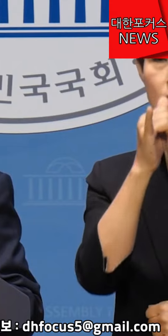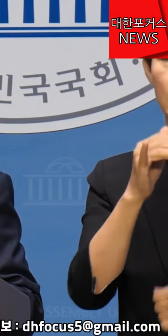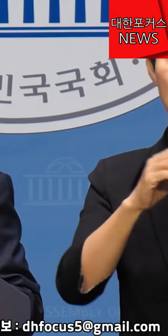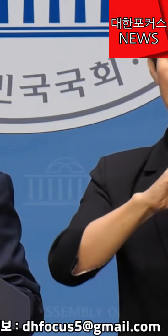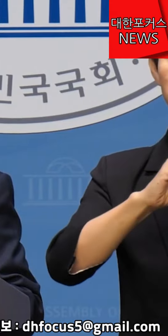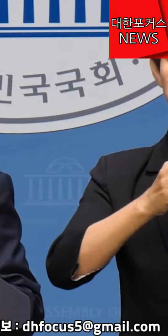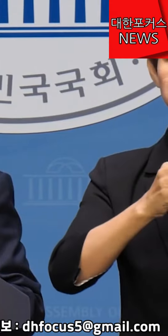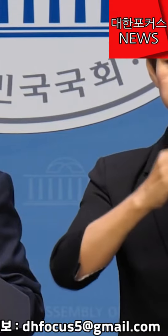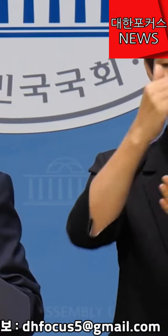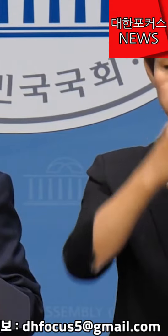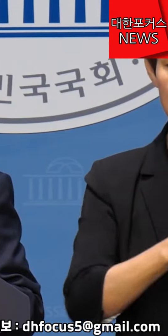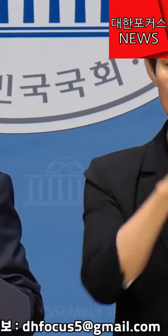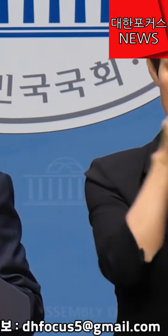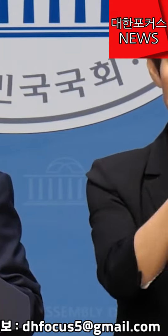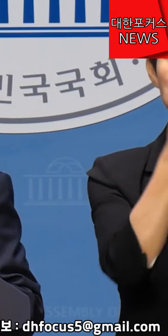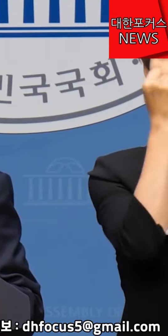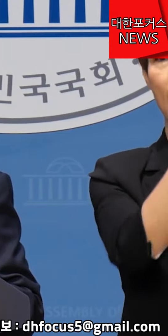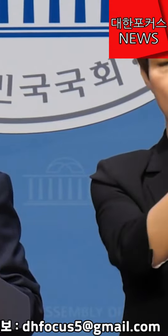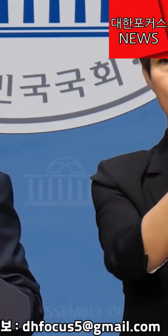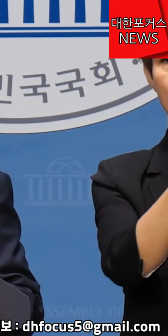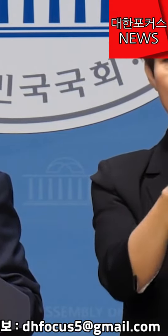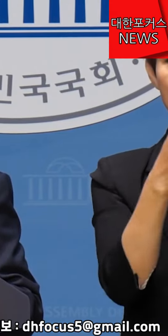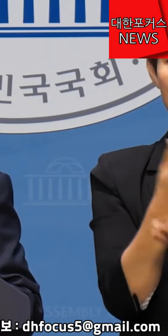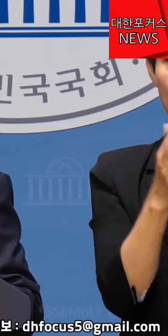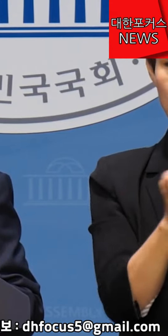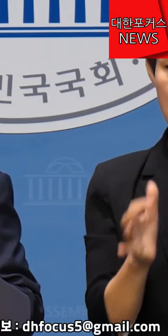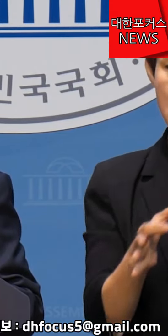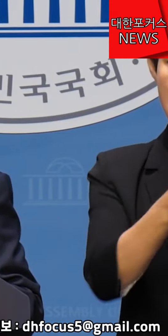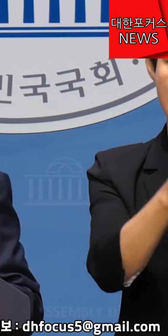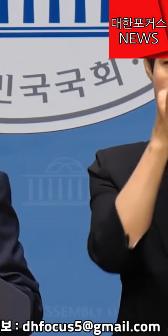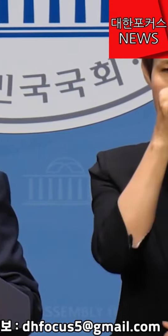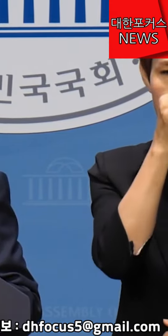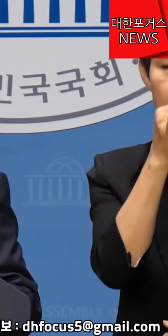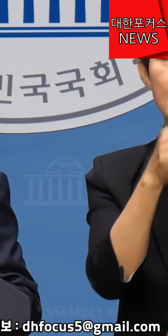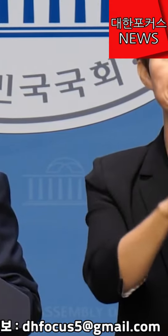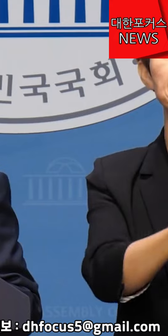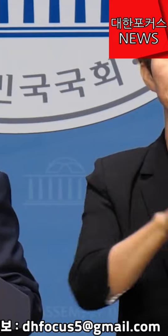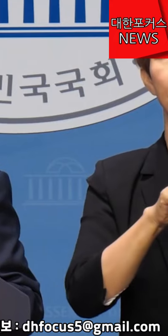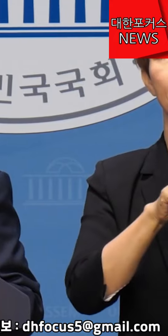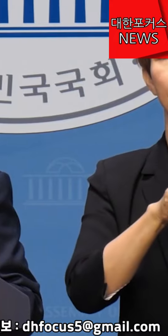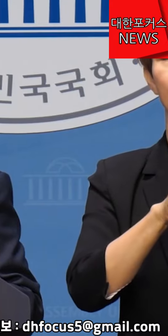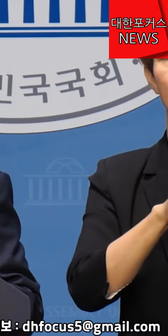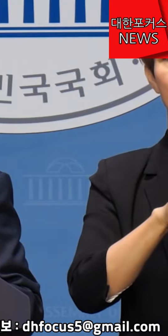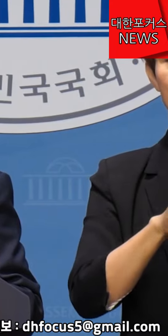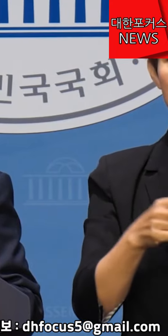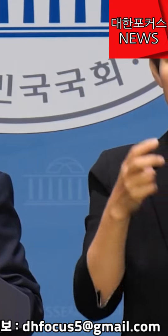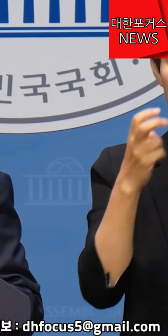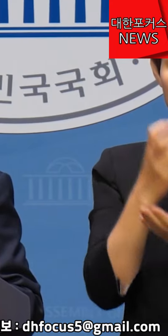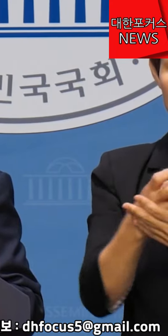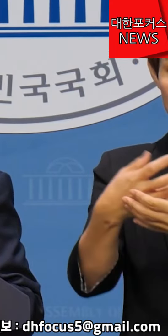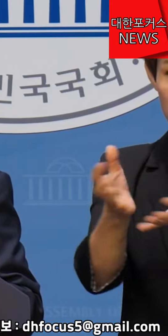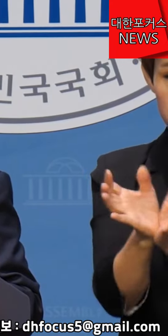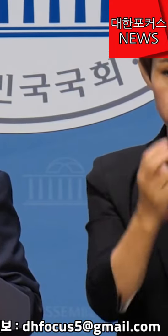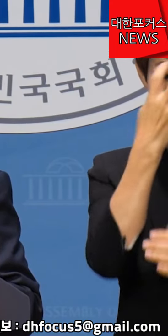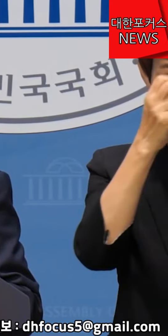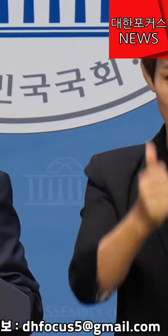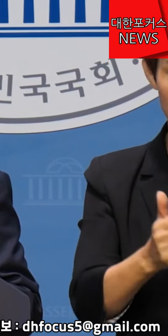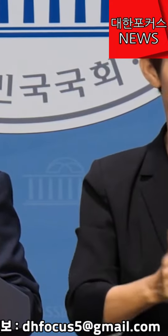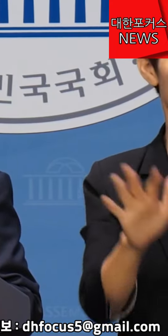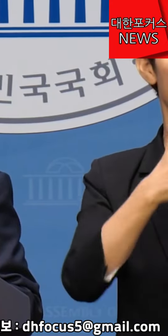시켰음이 의심되고 정관 변호사까지 동원한 정황이 속속 드러났습니다. 법무부와 검찰은 그런